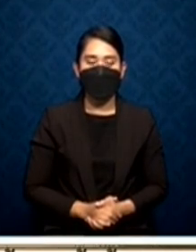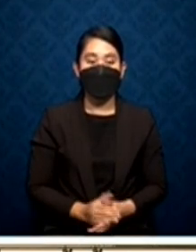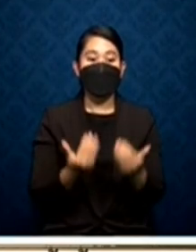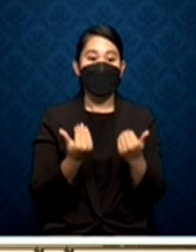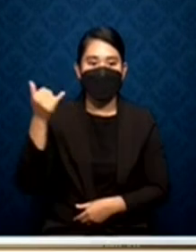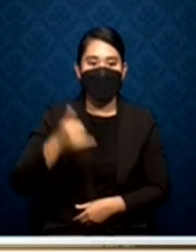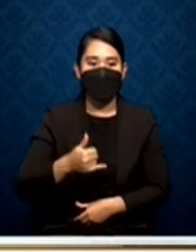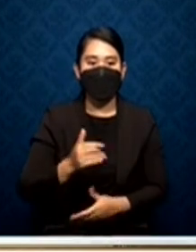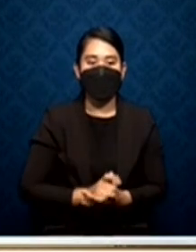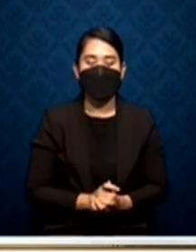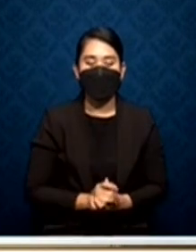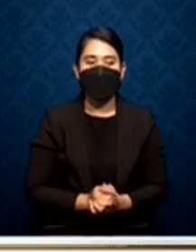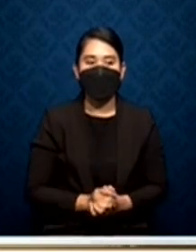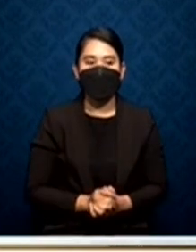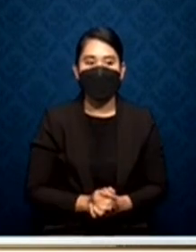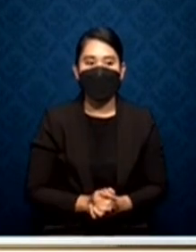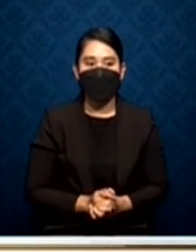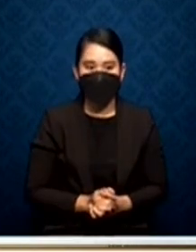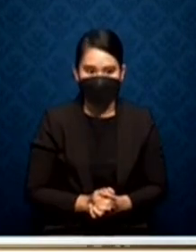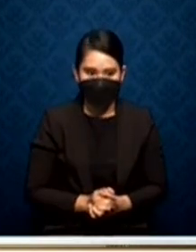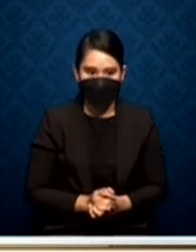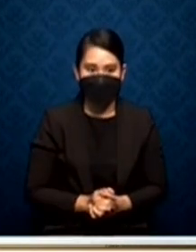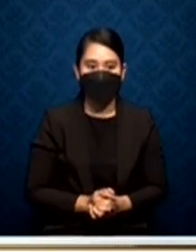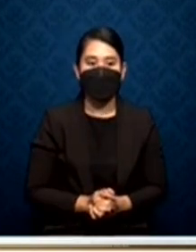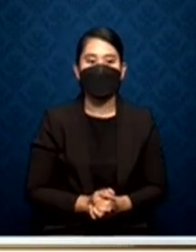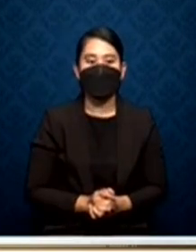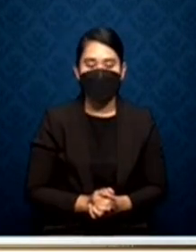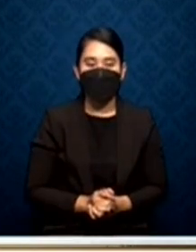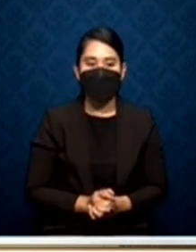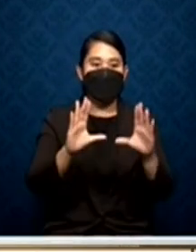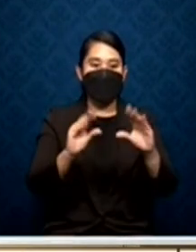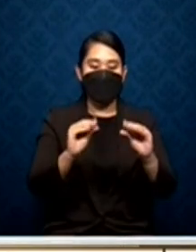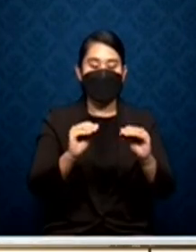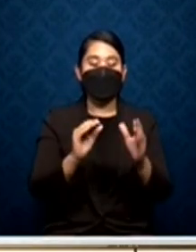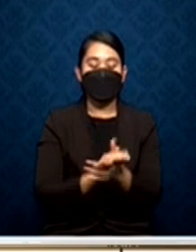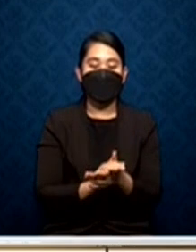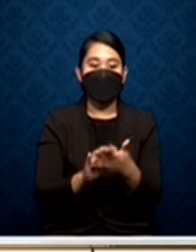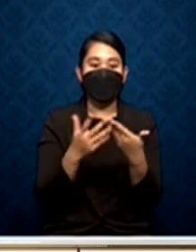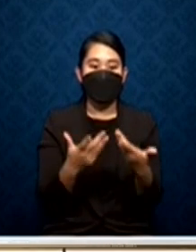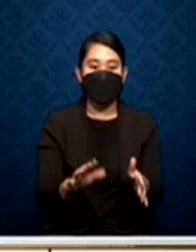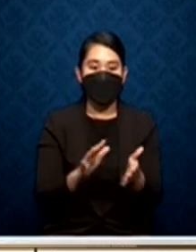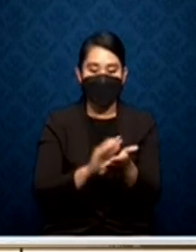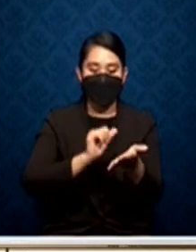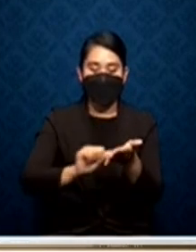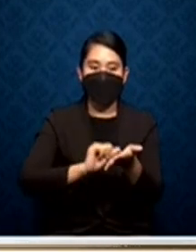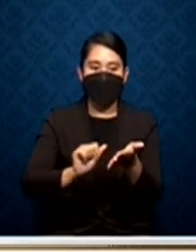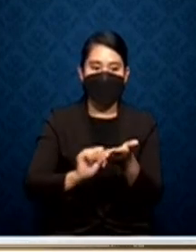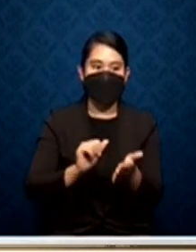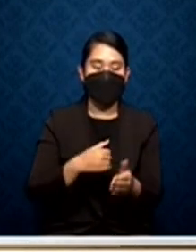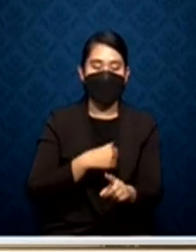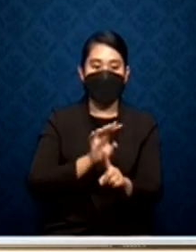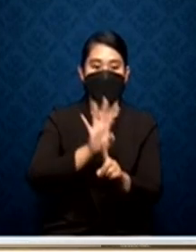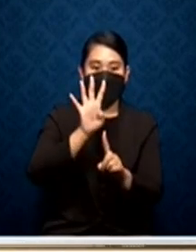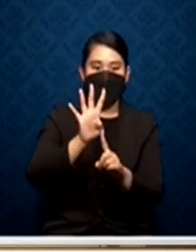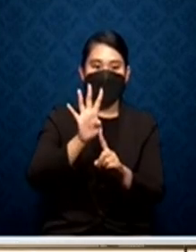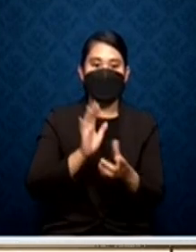ปสช.ไม่ใช่มาจากการเลือกตั้งความน่าเชื่อถือมันก็น้อยนะเพราะฉะนั้นเนี่ยมันก็เป็นเรื่องที่ว่าเราก็อยากควรทำอะไรที่มันมิน